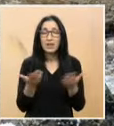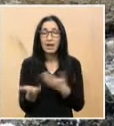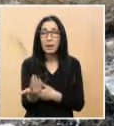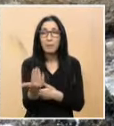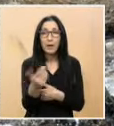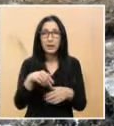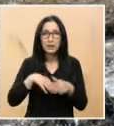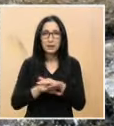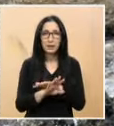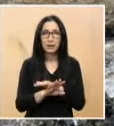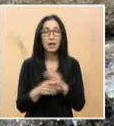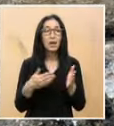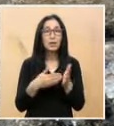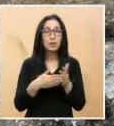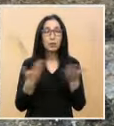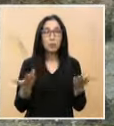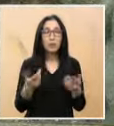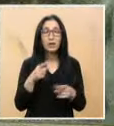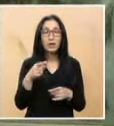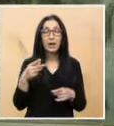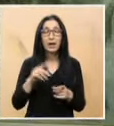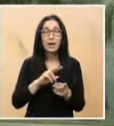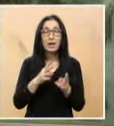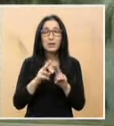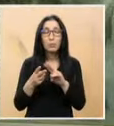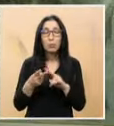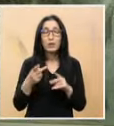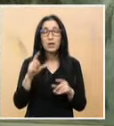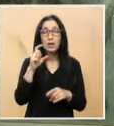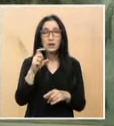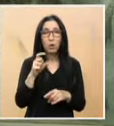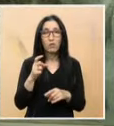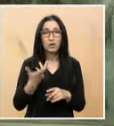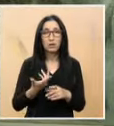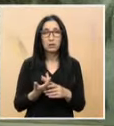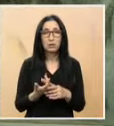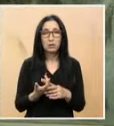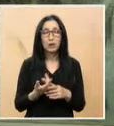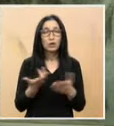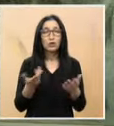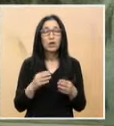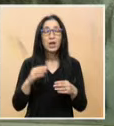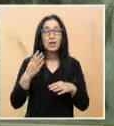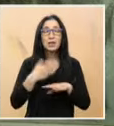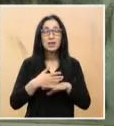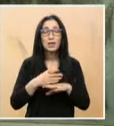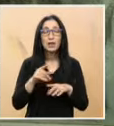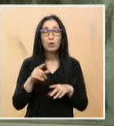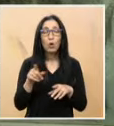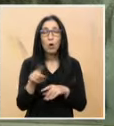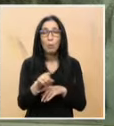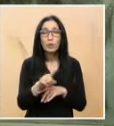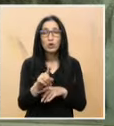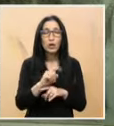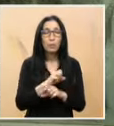те веднага бягат и се крият. Затова така е еволюирала совата и тази кукумявка, че стига до